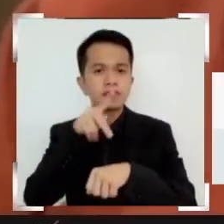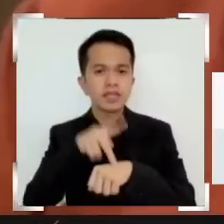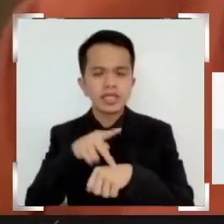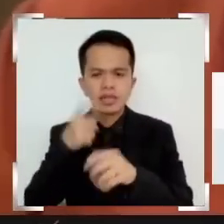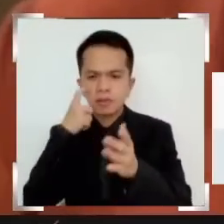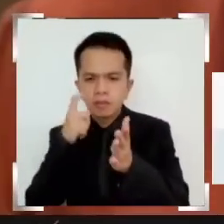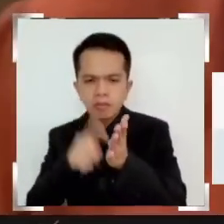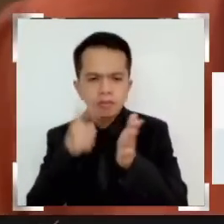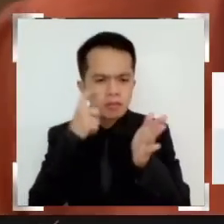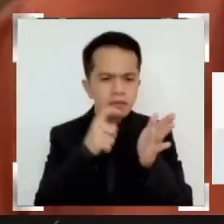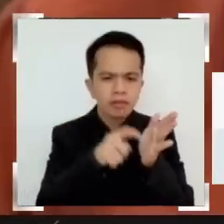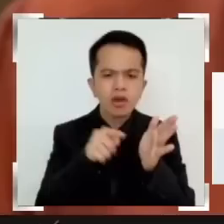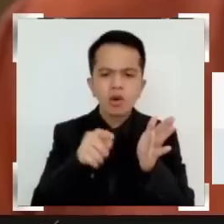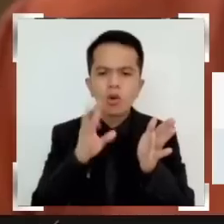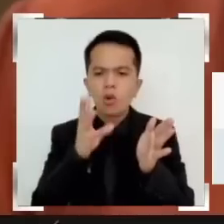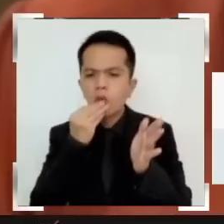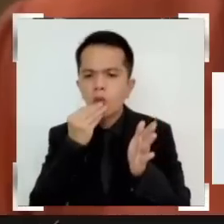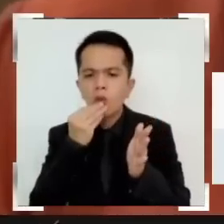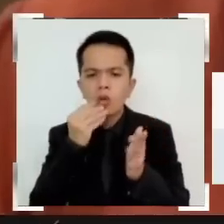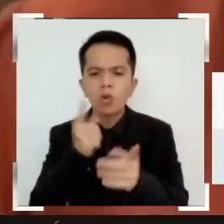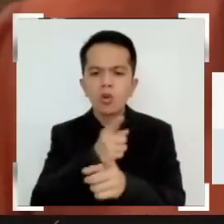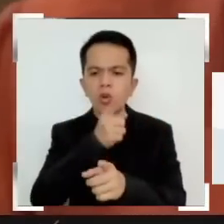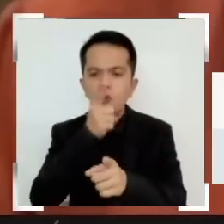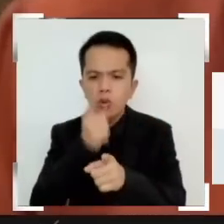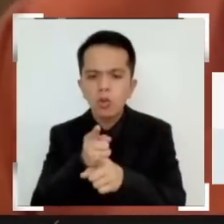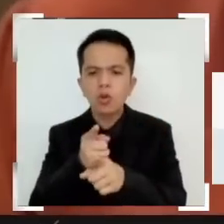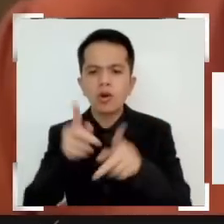sino yung rightful beneficiary